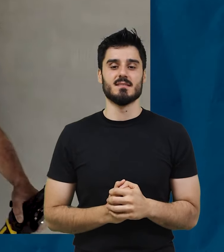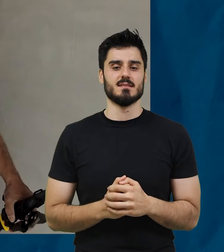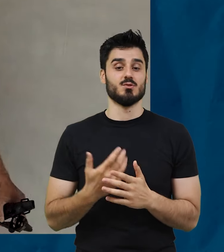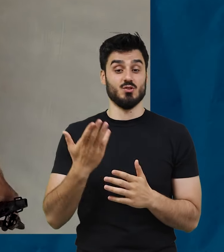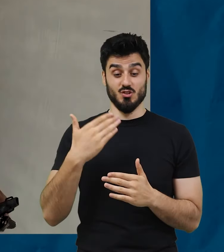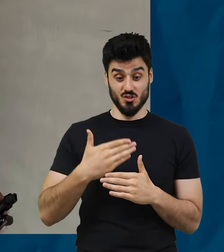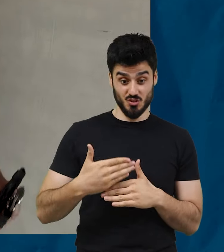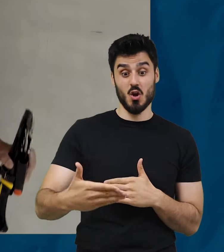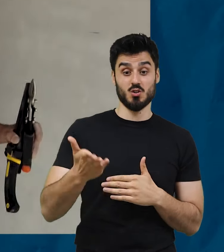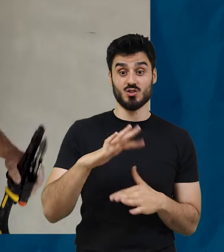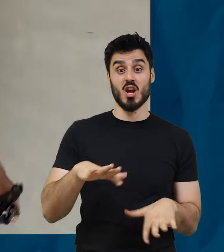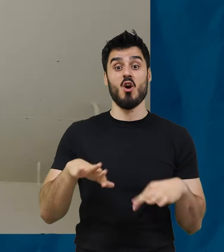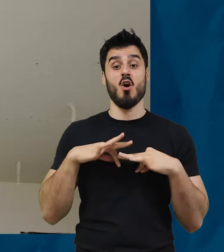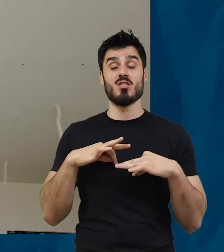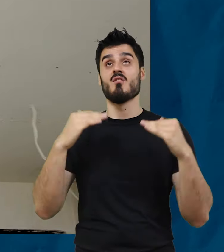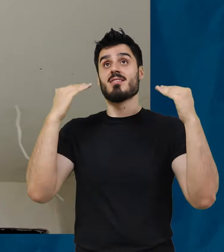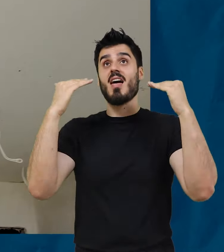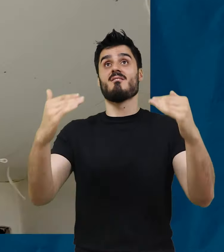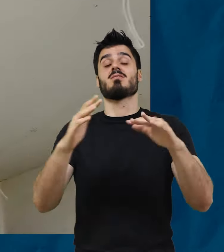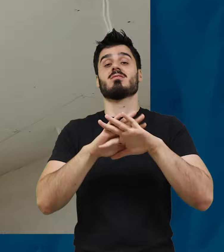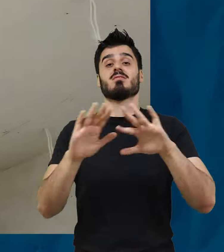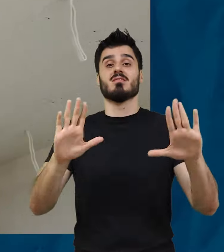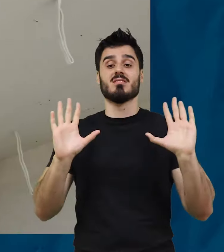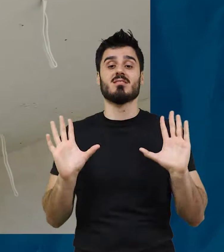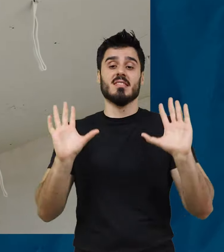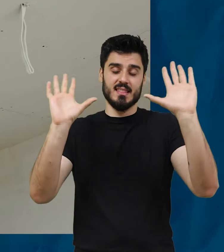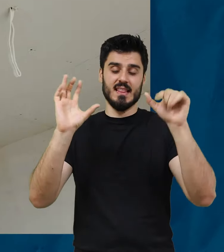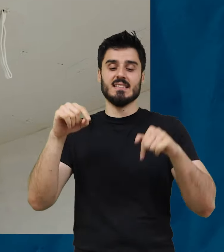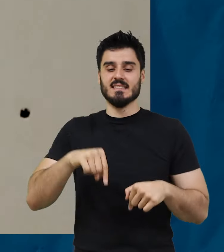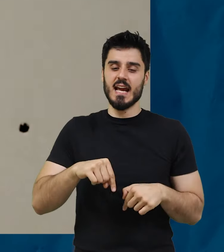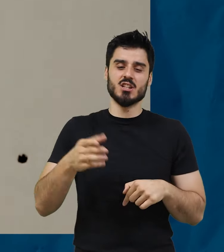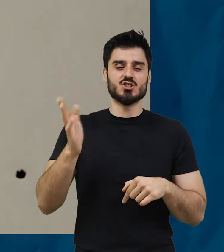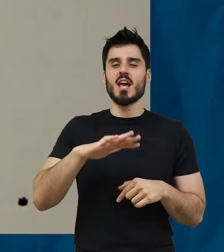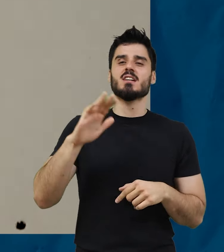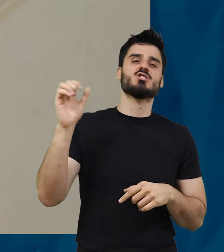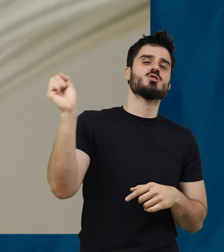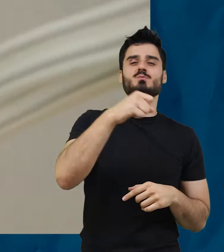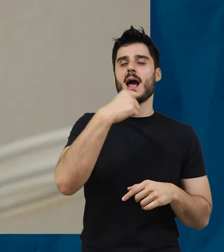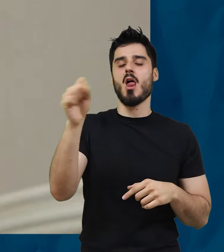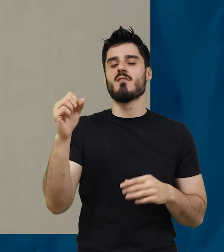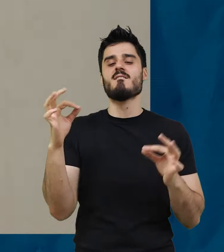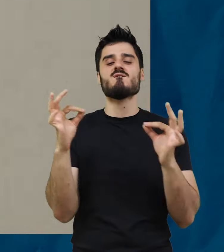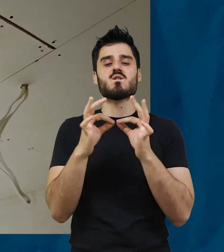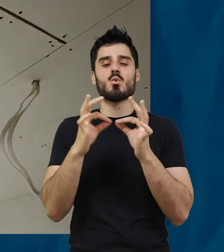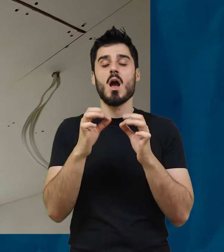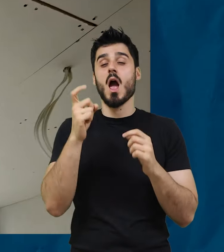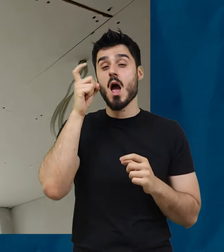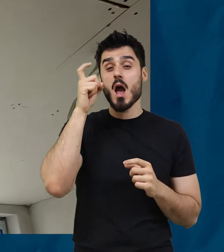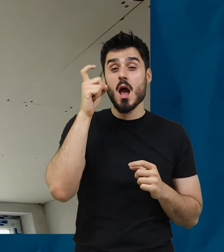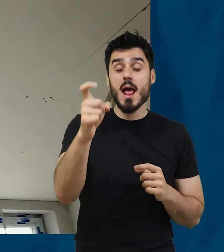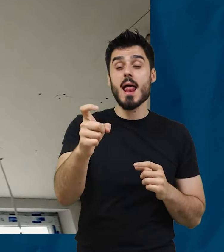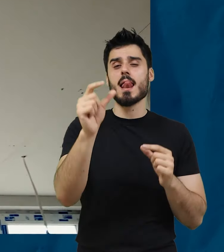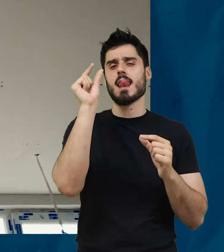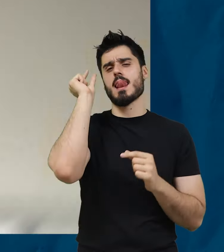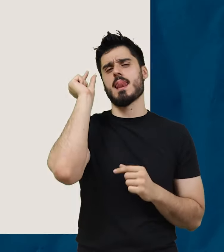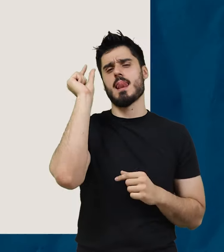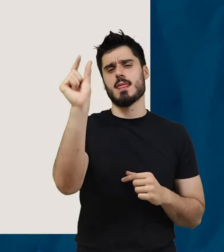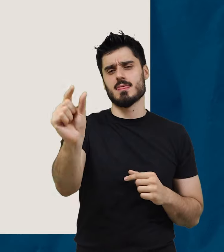Ние сколко сме готови и таванът е монтиран. А сега моите момчета ще шпакловат, като фугите се шпакловат с лента. Това